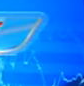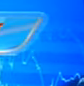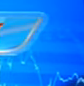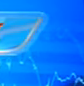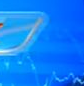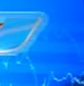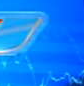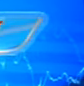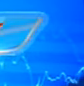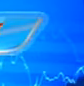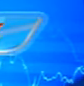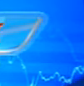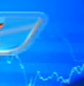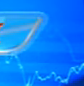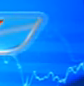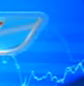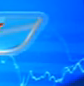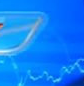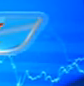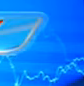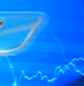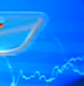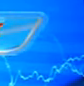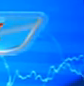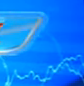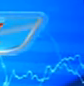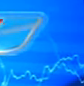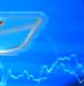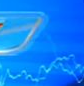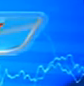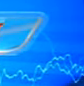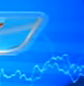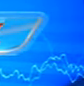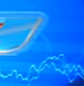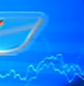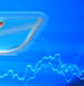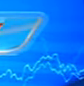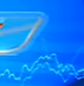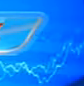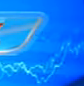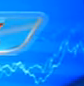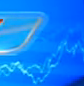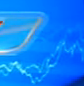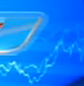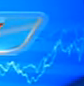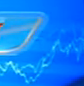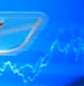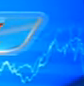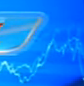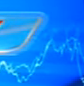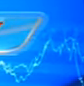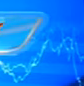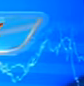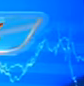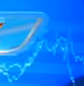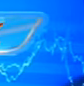16,452.95 จุดหางเซ็งตลาดหุ้นฮ่องกงปรับลดลงไป 33.52 จุดขณะที่เซี่ยงไฮ้คอมโพสิตของจีนลดลงไปเล็กน้อยค่ะ 1.29 จุ